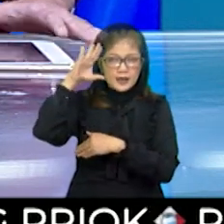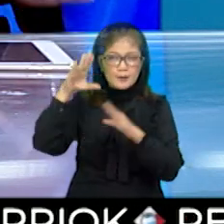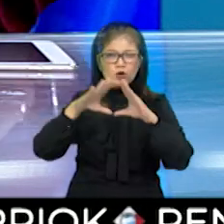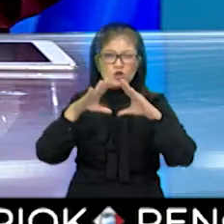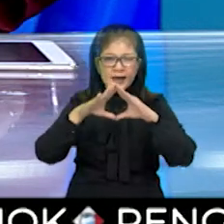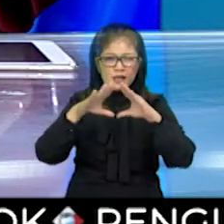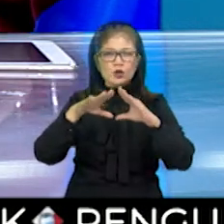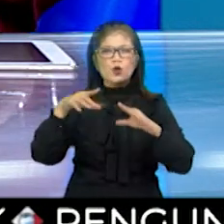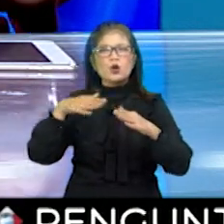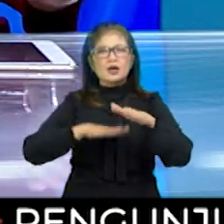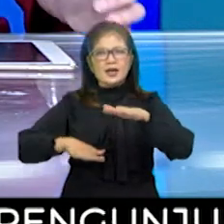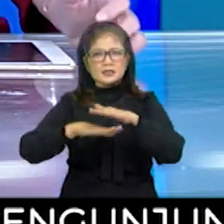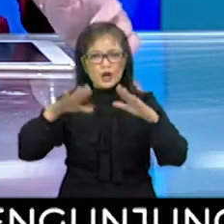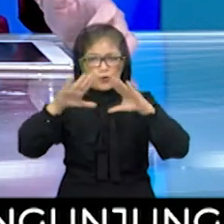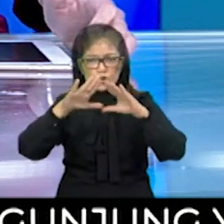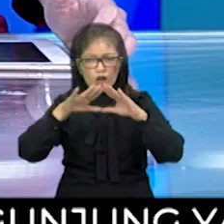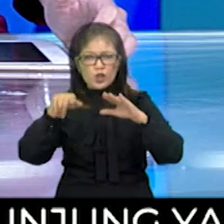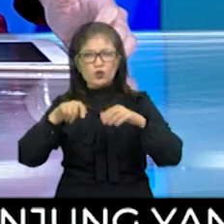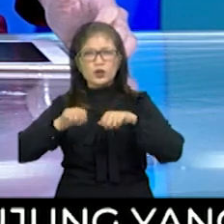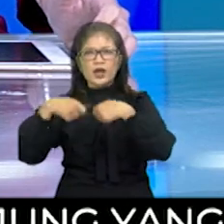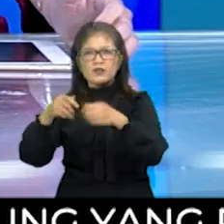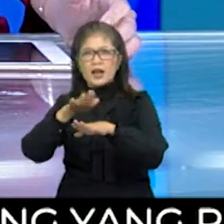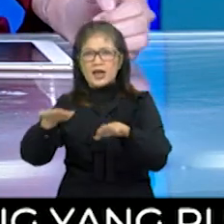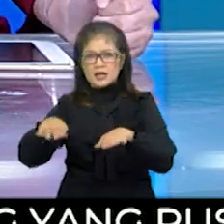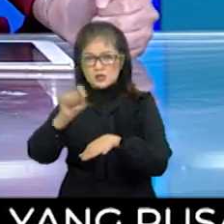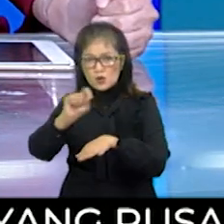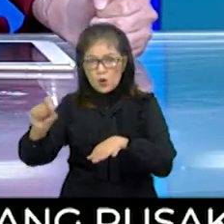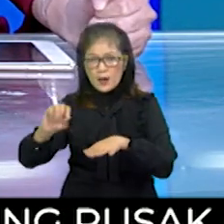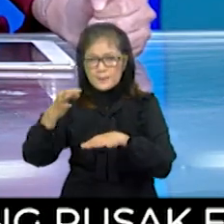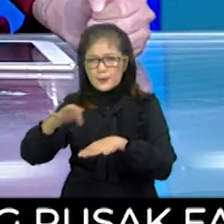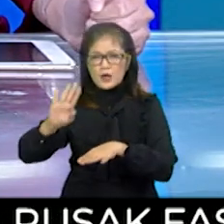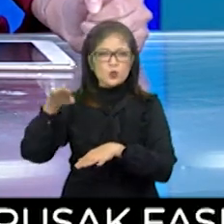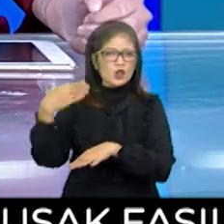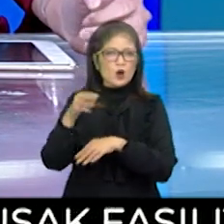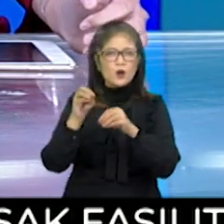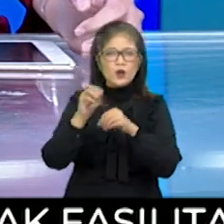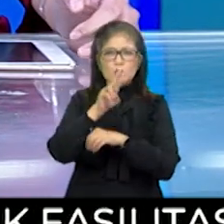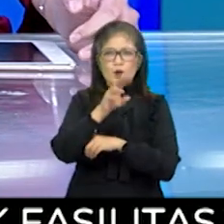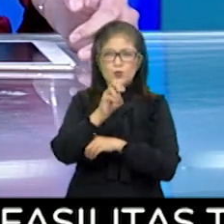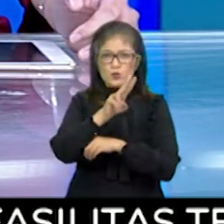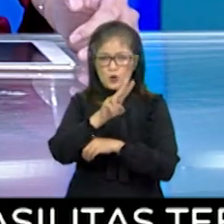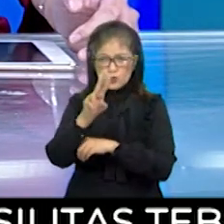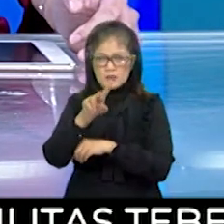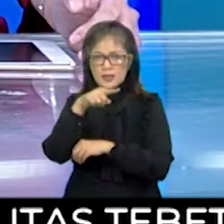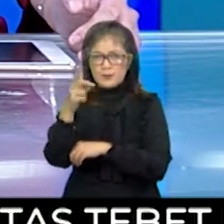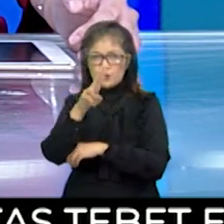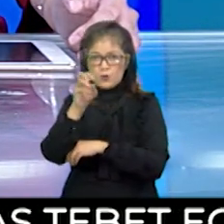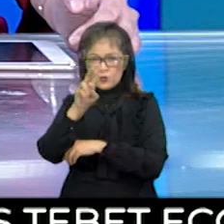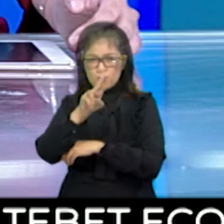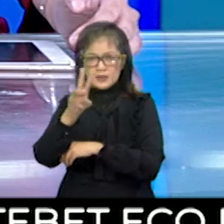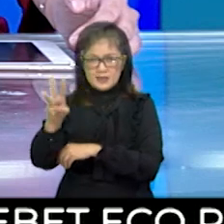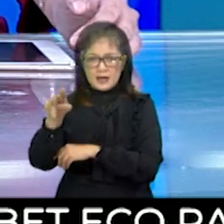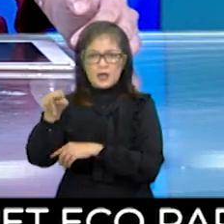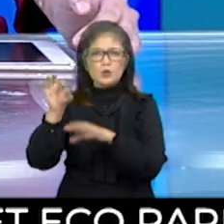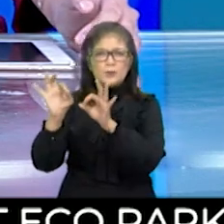Mojokerto kekurangan murid saat pendaftaran peserta didik baru tahun ajaran 2022-2023. Pihak Dinas Pendidikan dan Kebudayaan